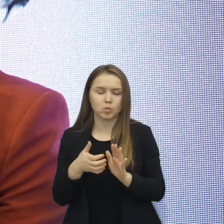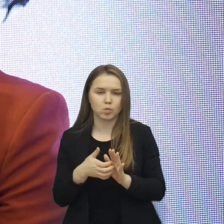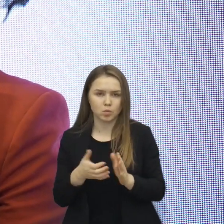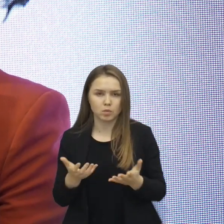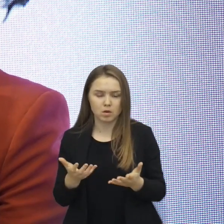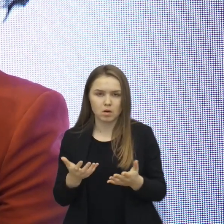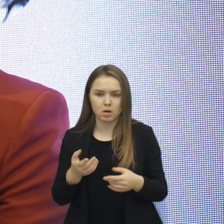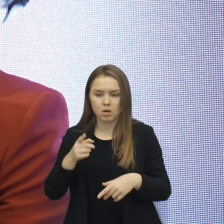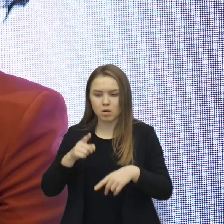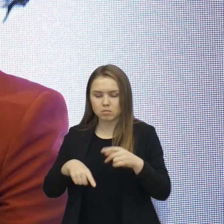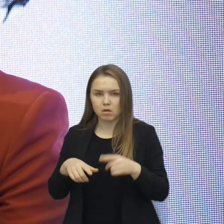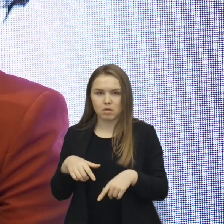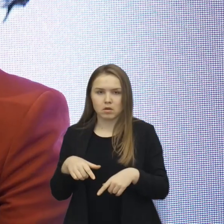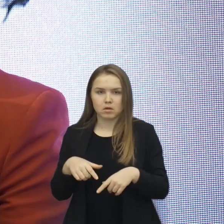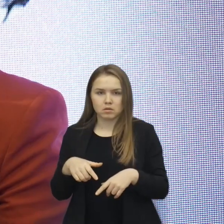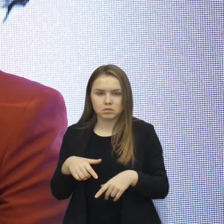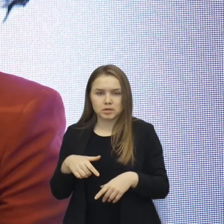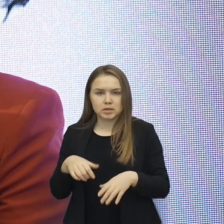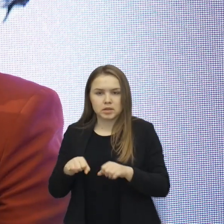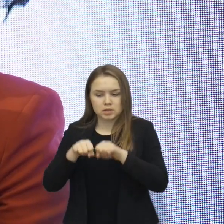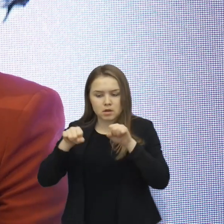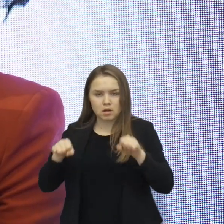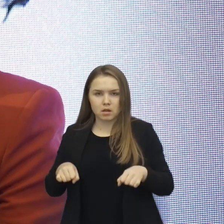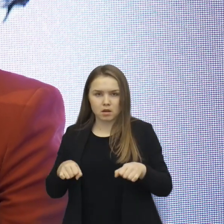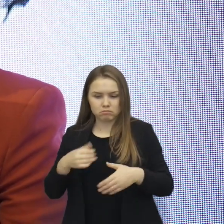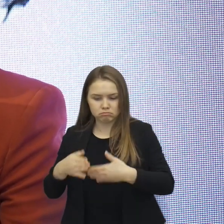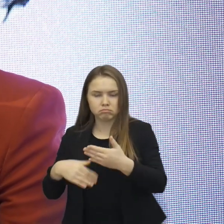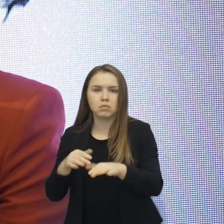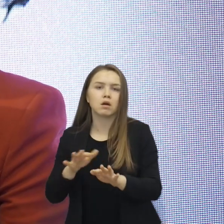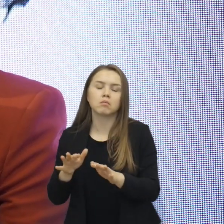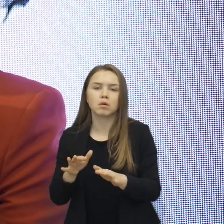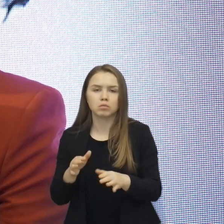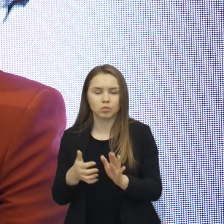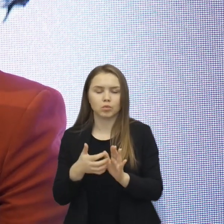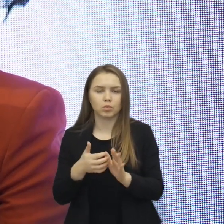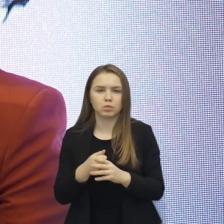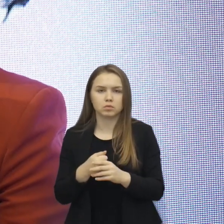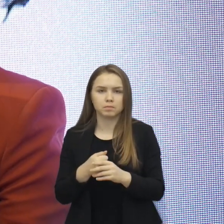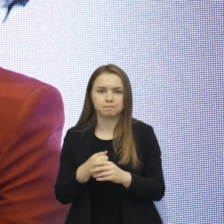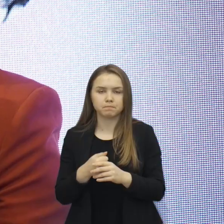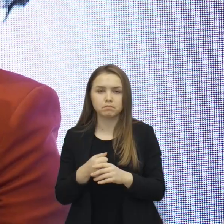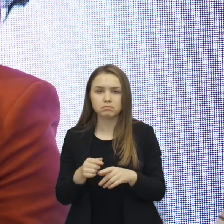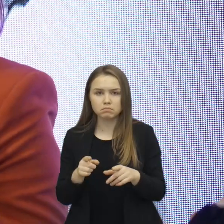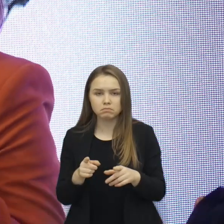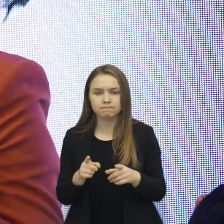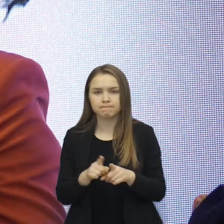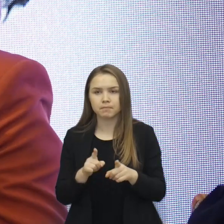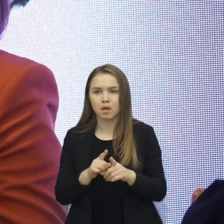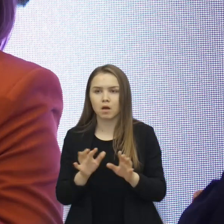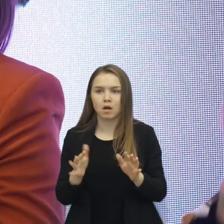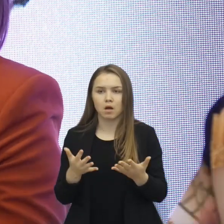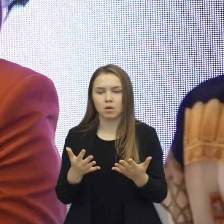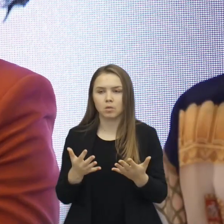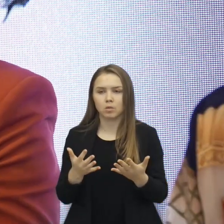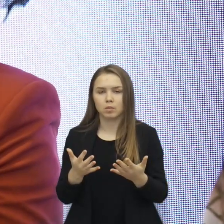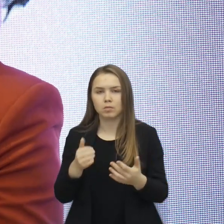aiškios politinės valios, trūksta aiškios strategijos ir įsiklausimo. Ir vis dar yra pataikaujama tam žaidimui, kad maždaug čia reikia